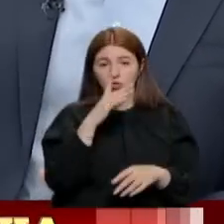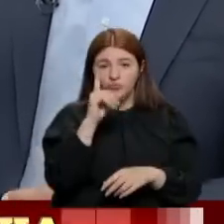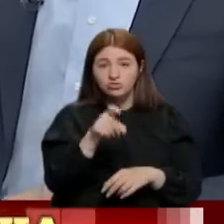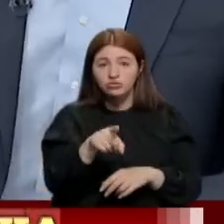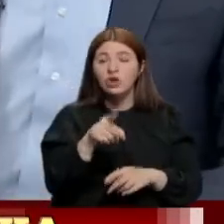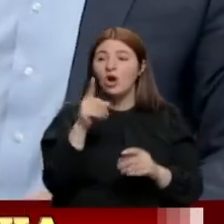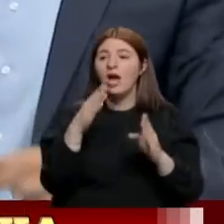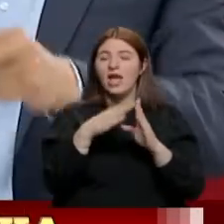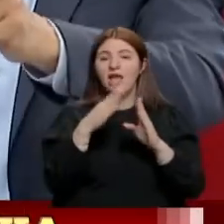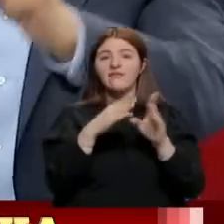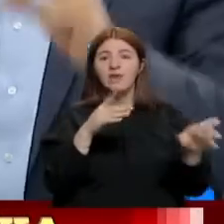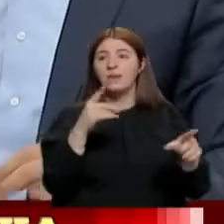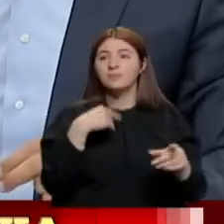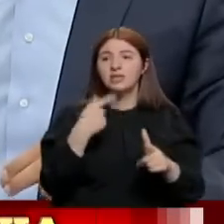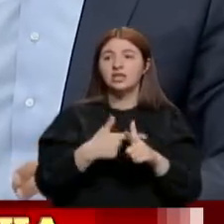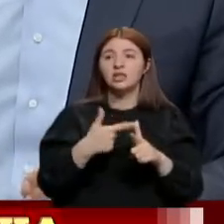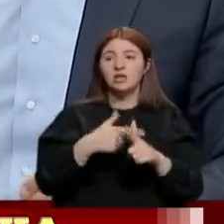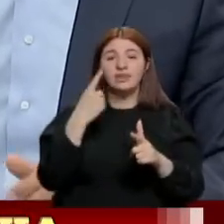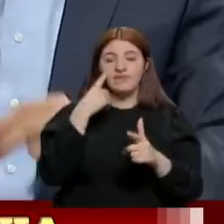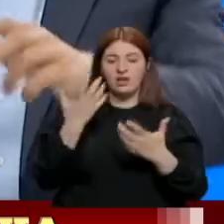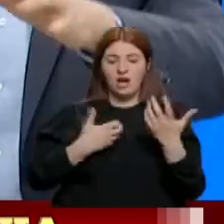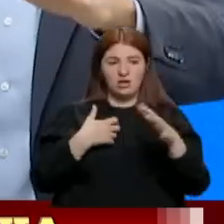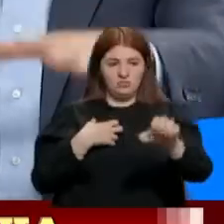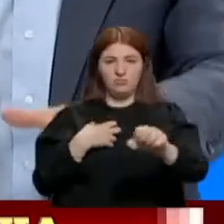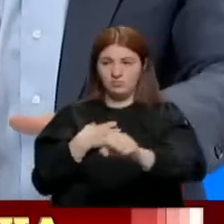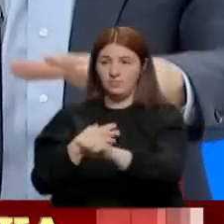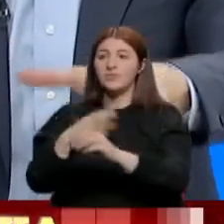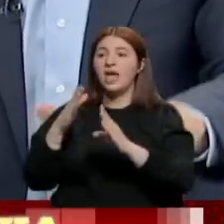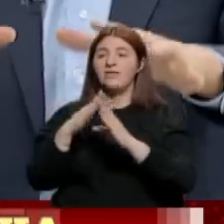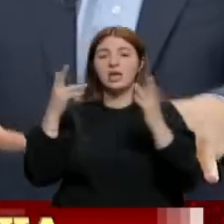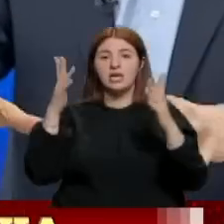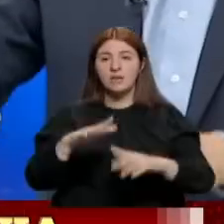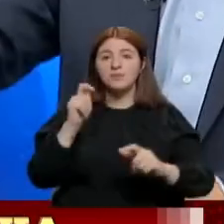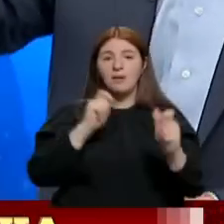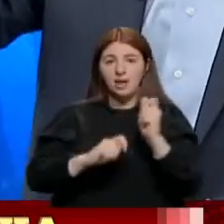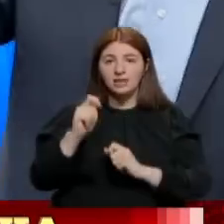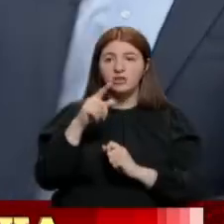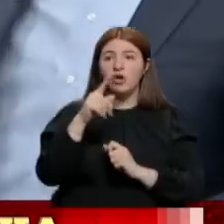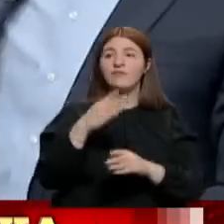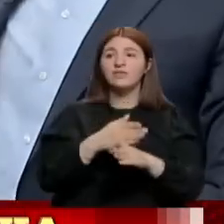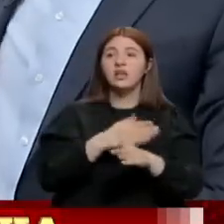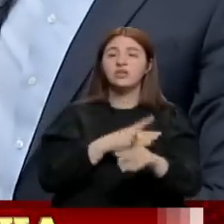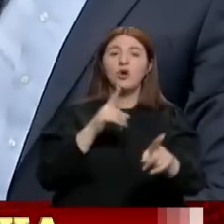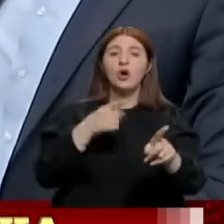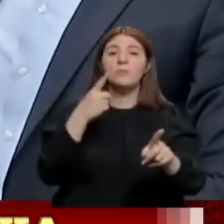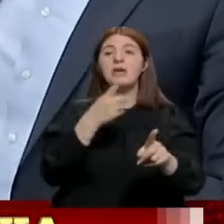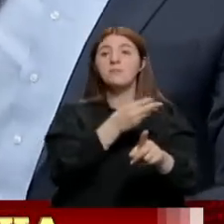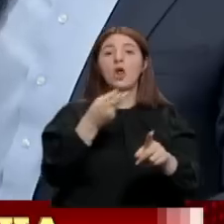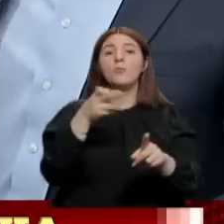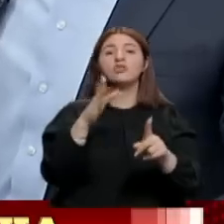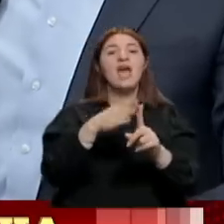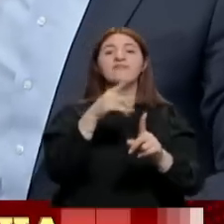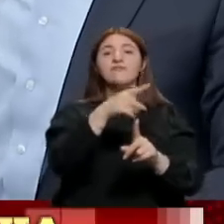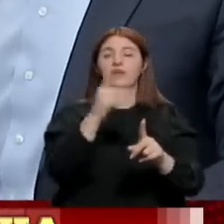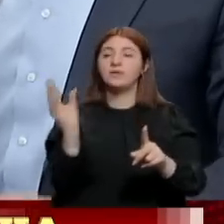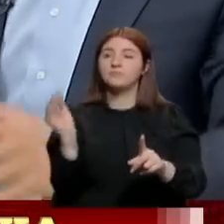Boş, evet. O konutları biz kiralayacağız kamu kaynaklarıyla. O evleri yıkıp yaparken o yurttaşlarımızı o 1 milyon boş